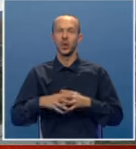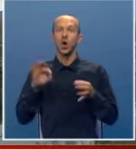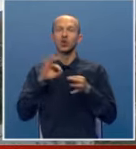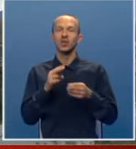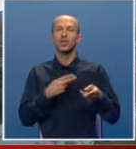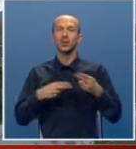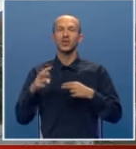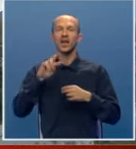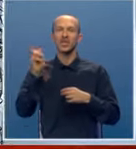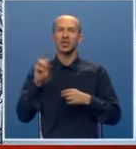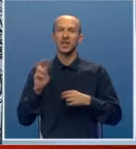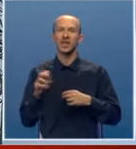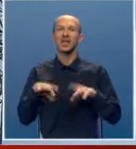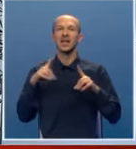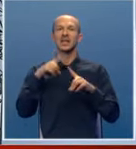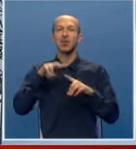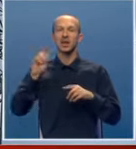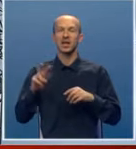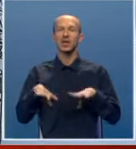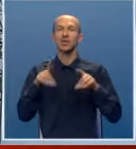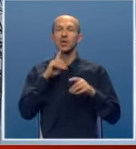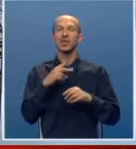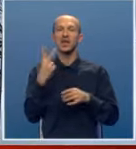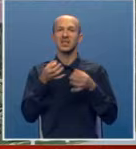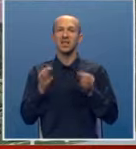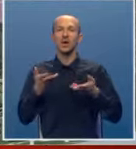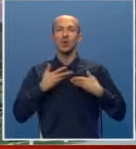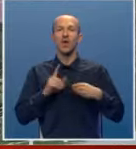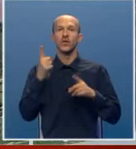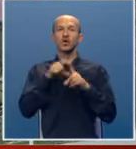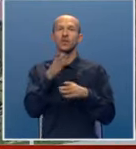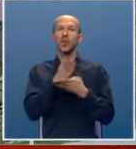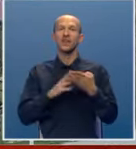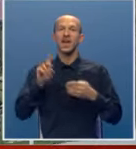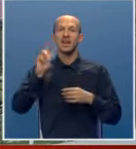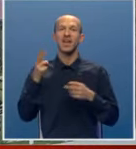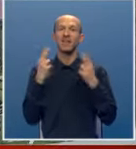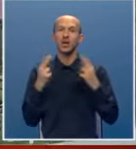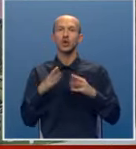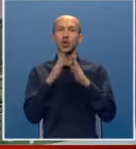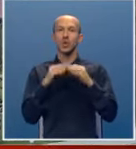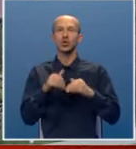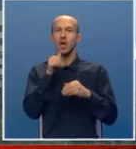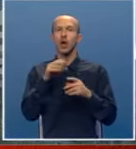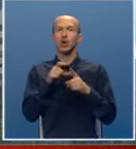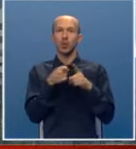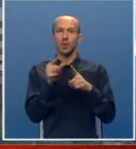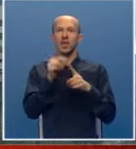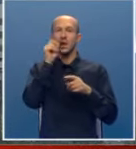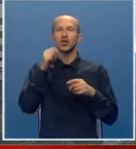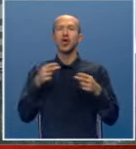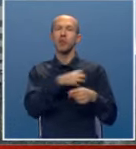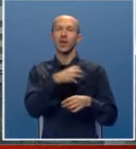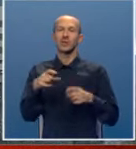Očuvanje proizvodnje električne energije iz termoelektrana, iz kojih dva sistema dobijaju više od polovine energije, je važno jer su domaći rudokopi nacionalno